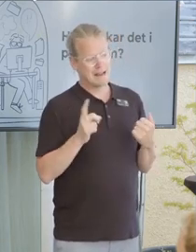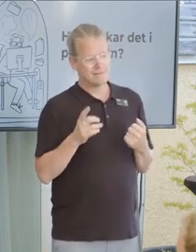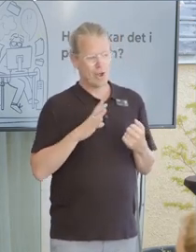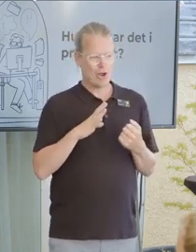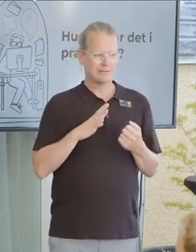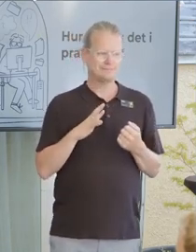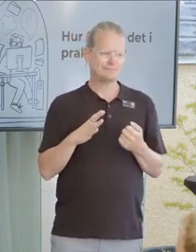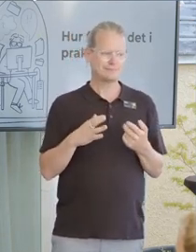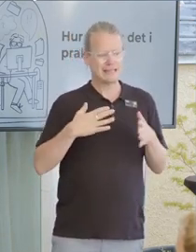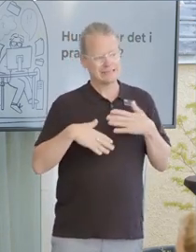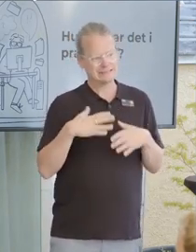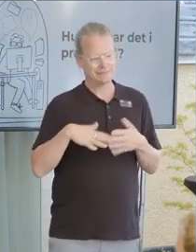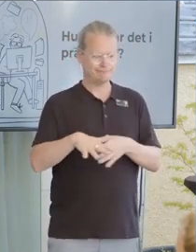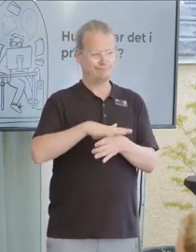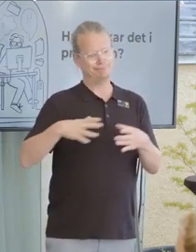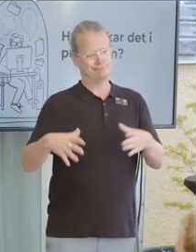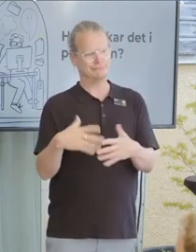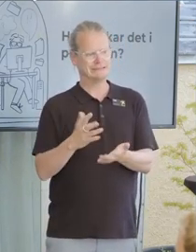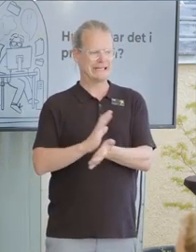litterära magasin.